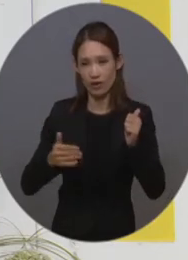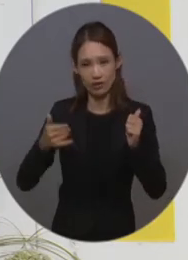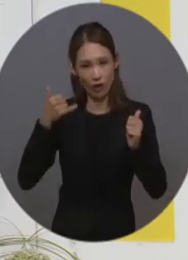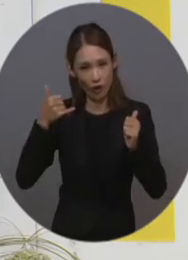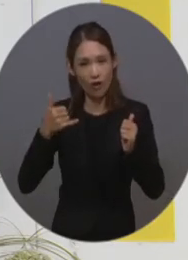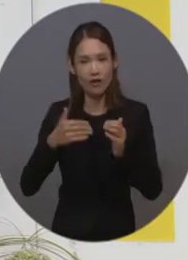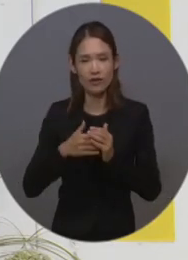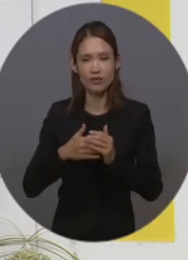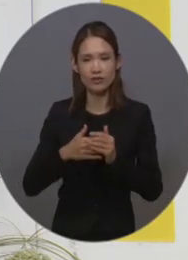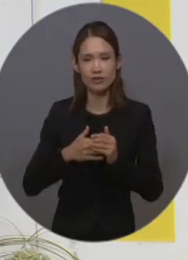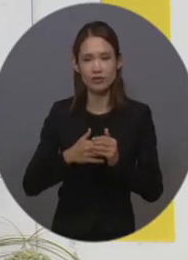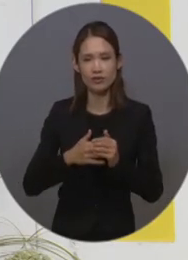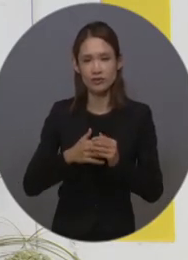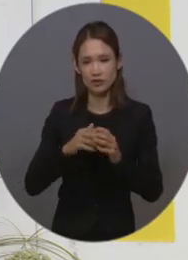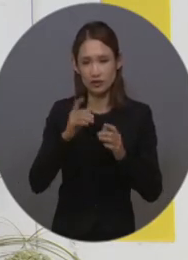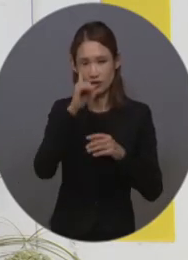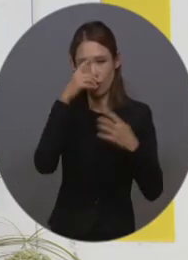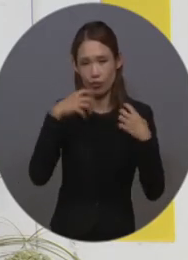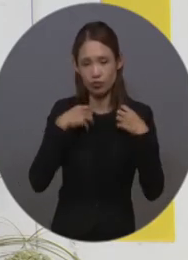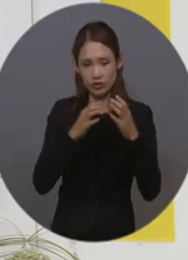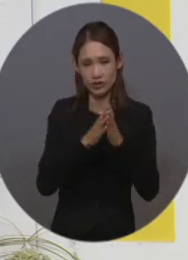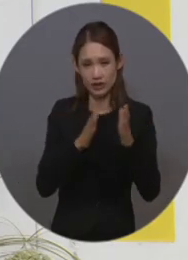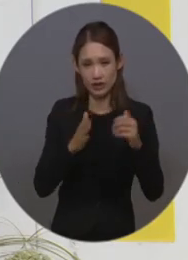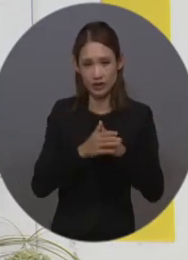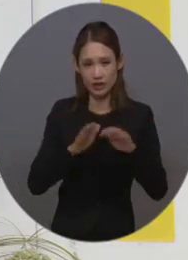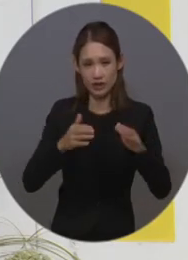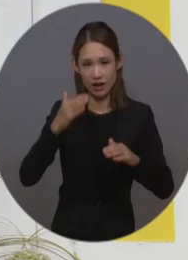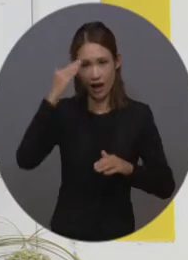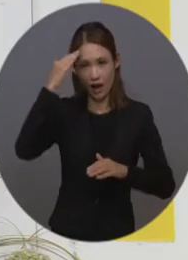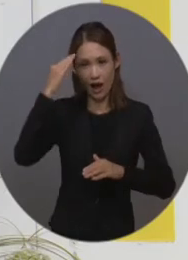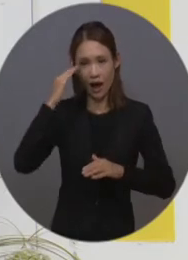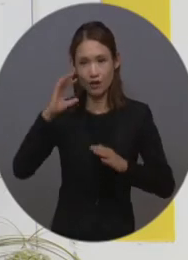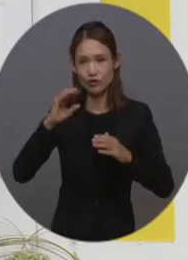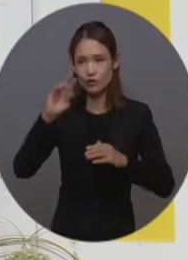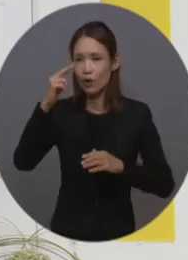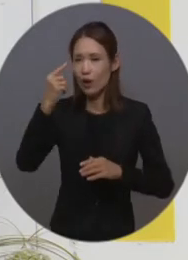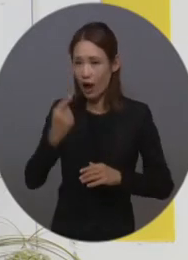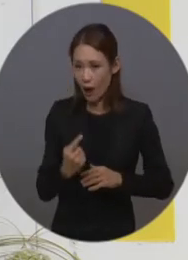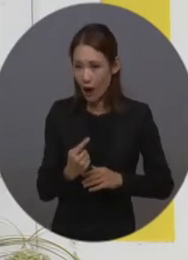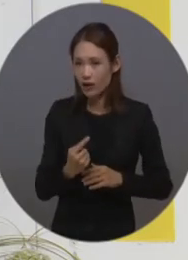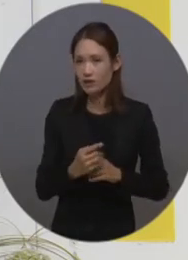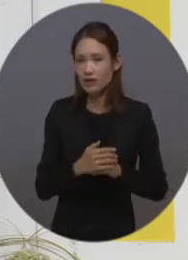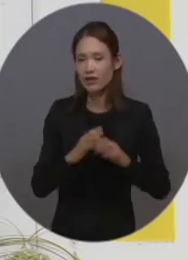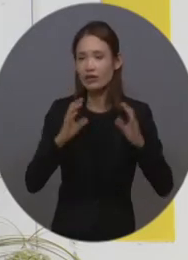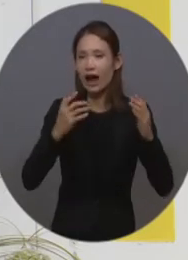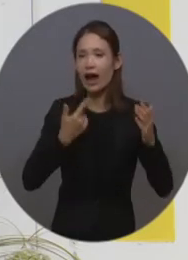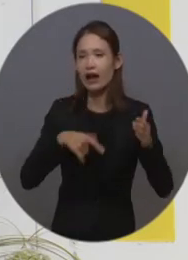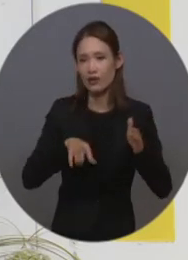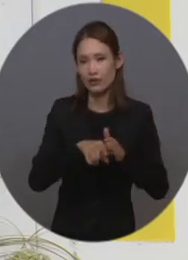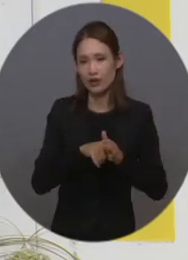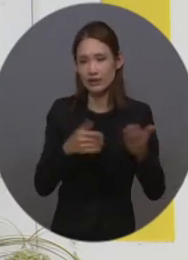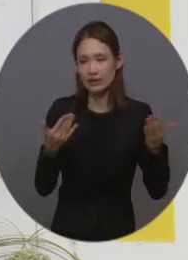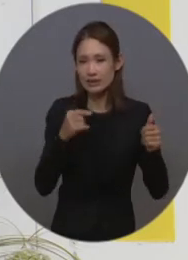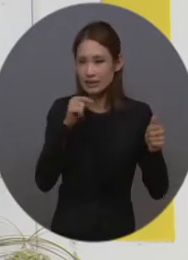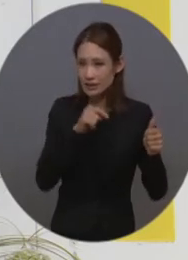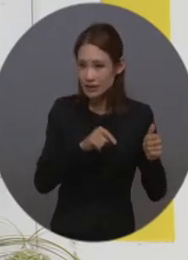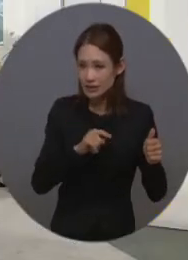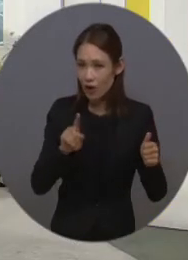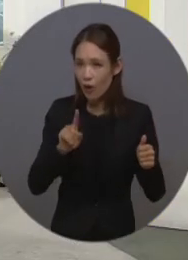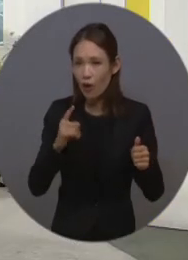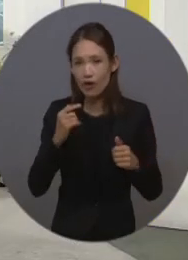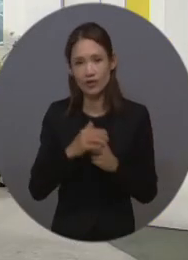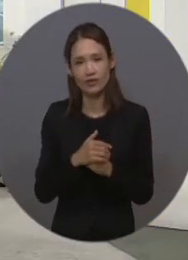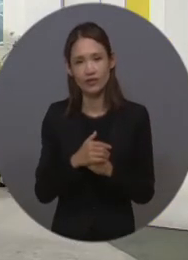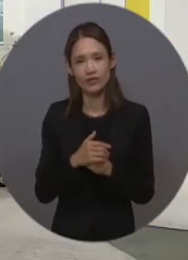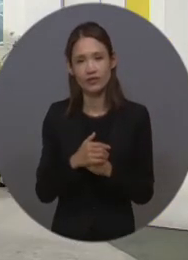이제 문민정부가 시작이 됐으니까 네. 이제 한국에 와서 나라 위해서 네. 일할 생각이 없느냐. 야, 그러니까 예. 일명